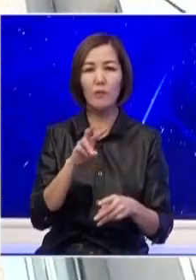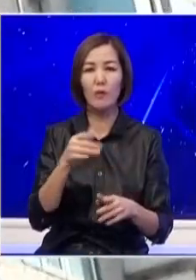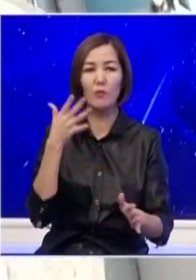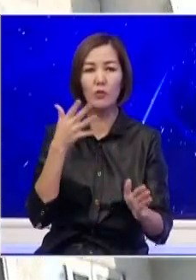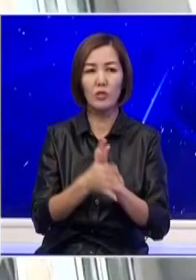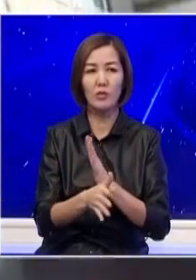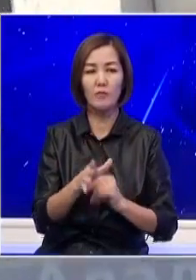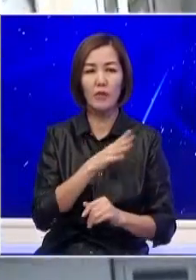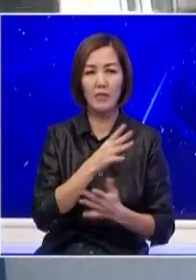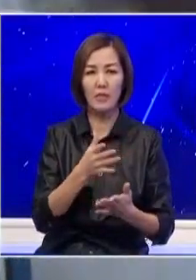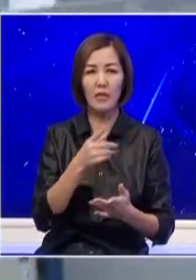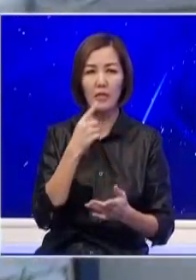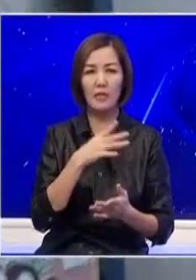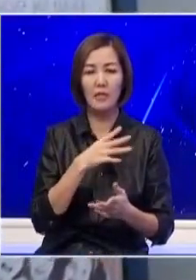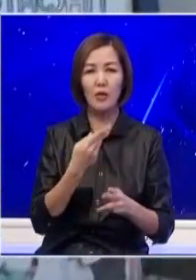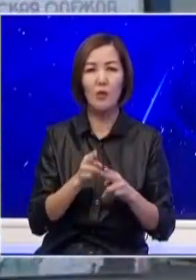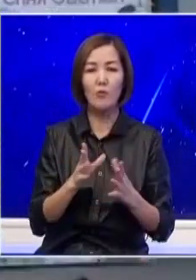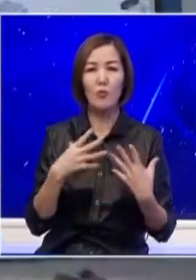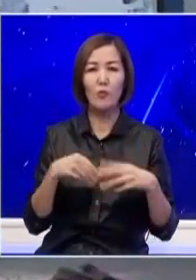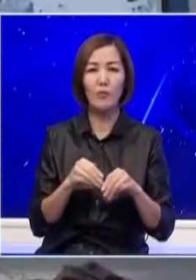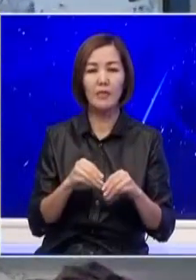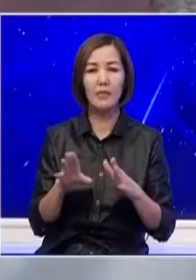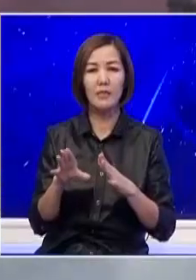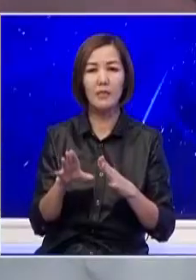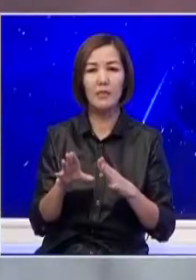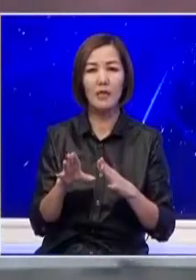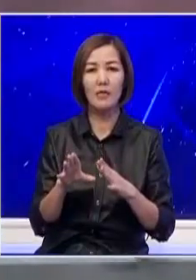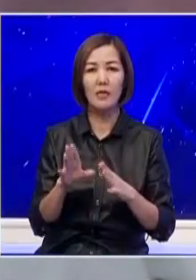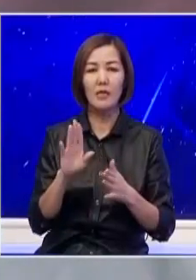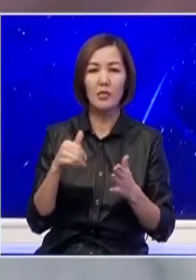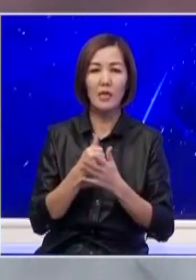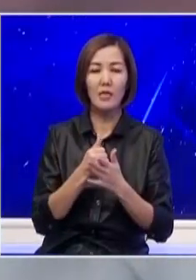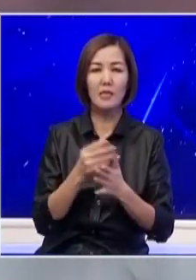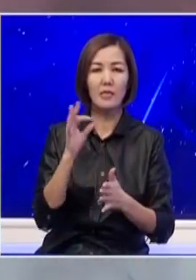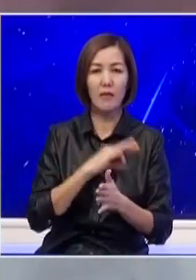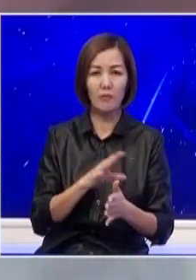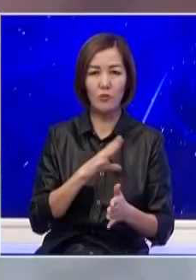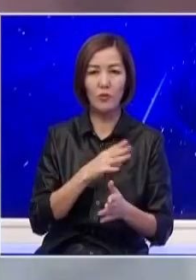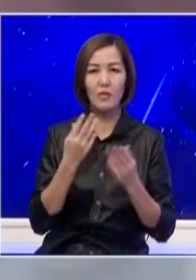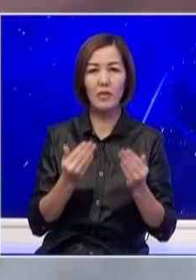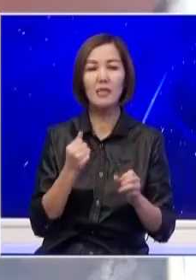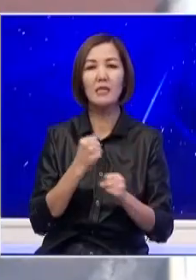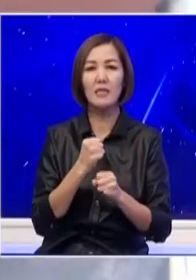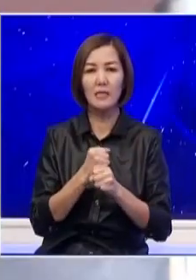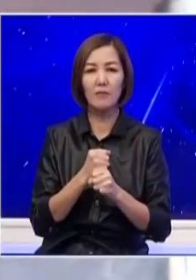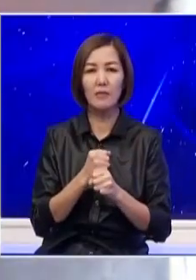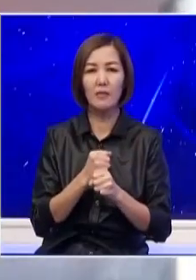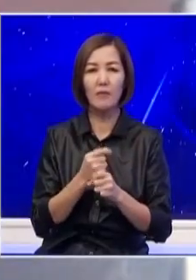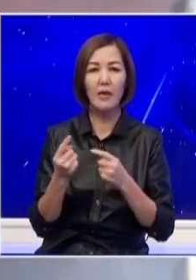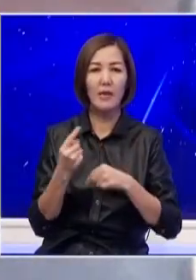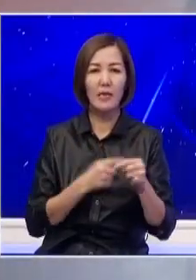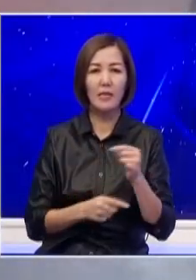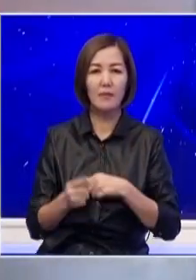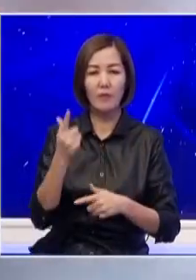заты түгел өртеніп кетті. Бұл бір отбасының таңдайға талшық етіп отырған жалғыз табыс көзі еді. Енді қайттік деп шарасыз